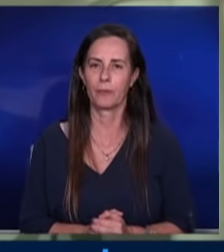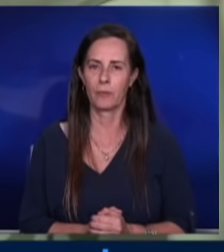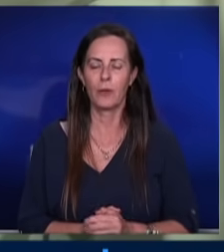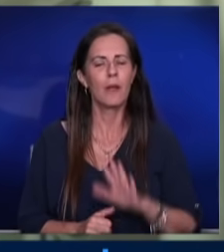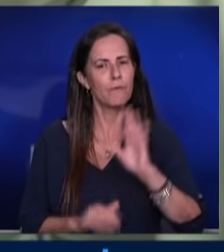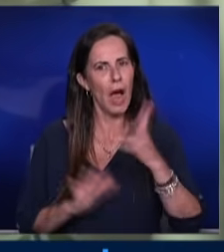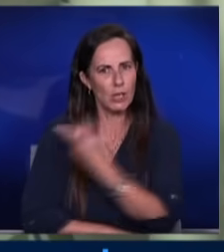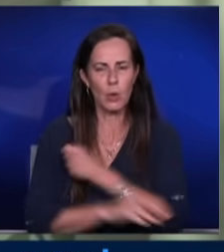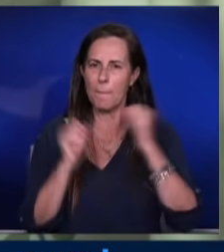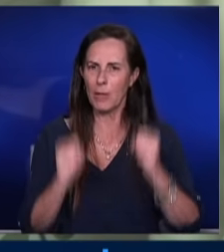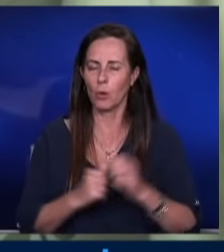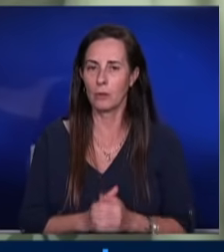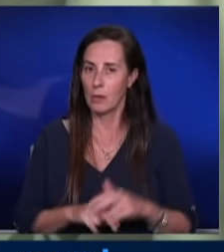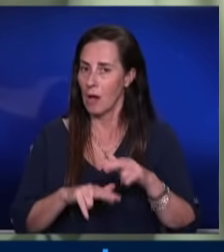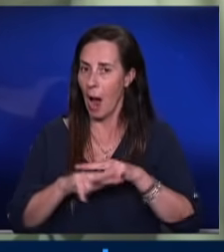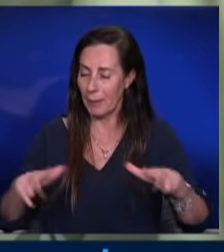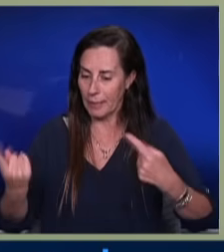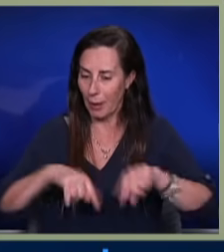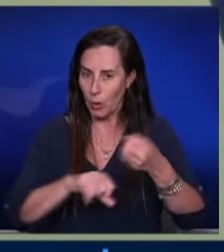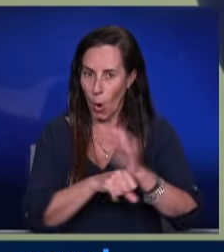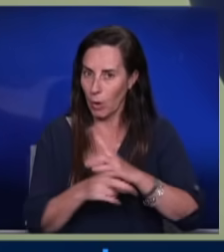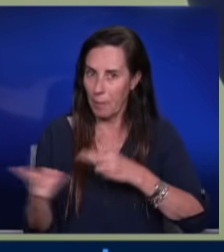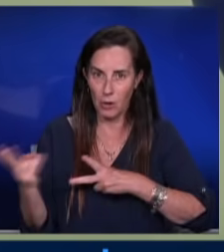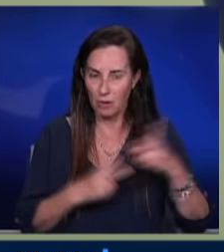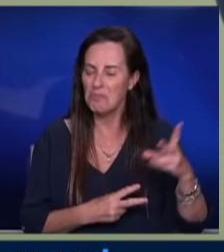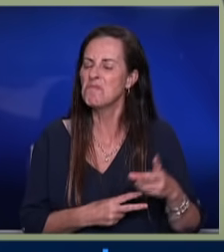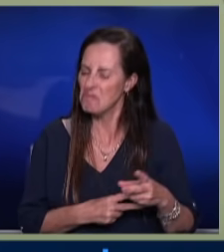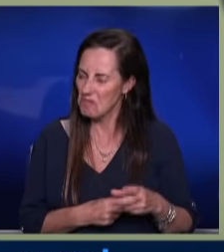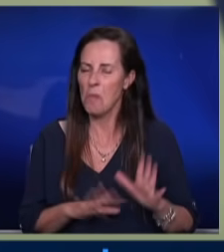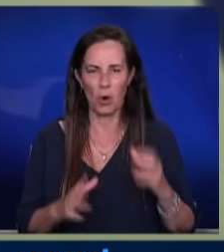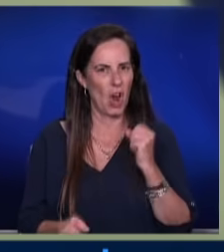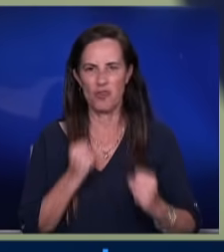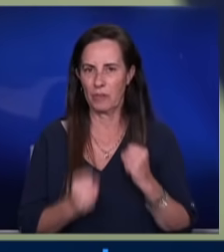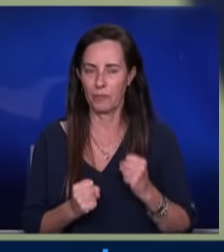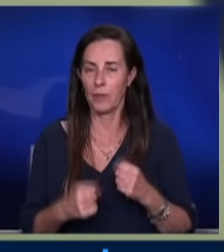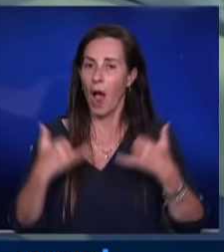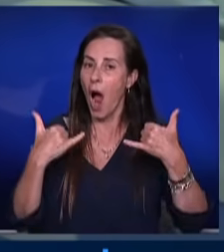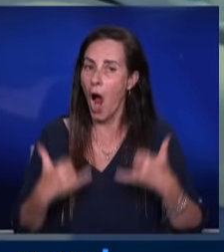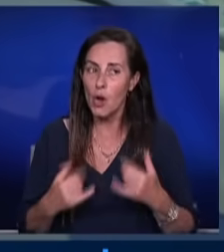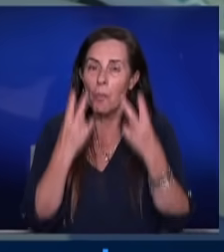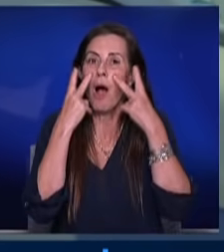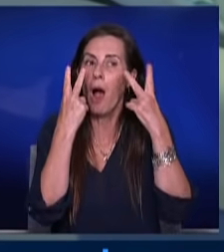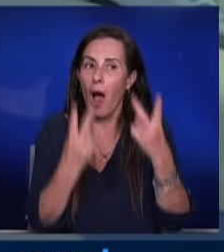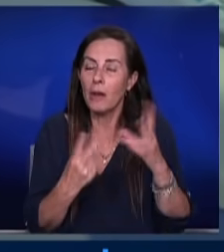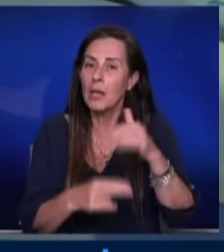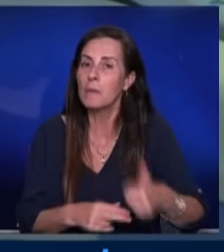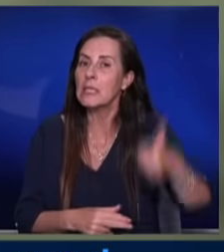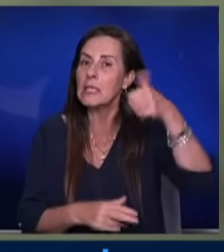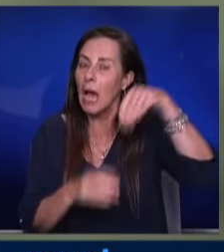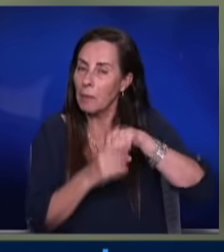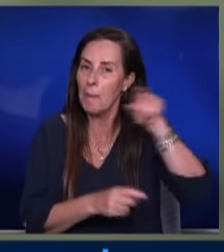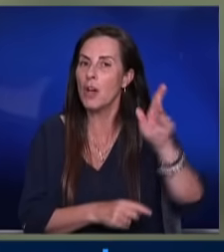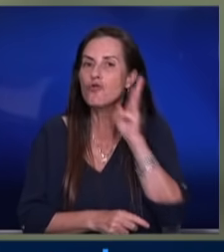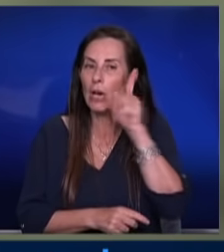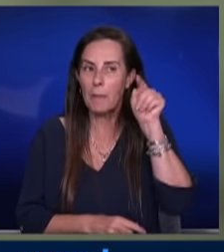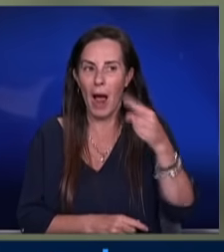ובטוחים. המצב במחלקות הקורונה בבתי החולים הוסיף להיות קשה. והיום צפתה בו מקרוב גם שרת הפנים איילת שקד. אני